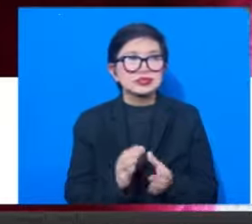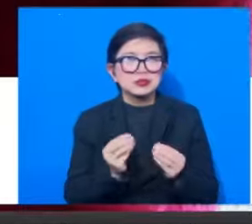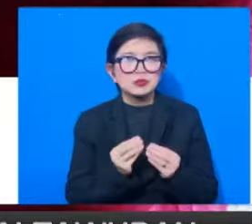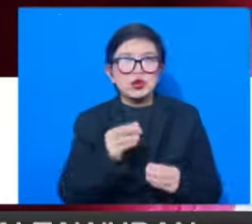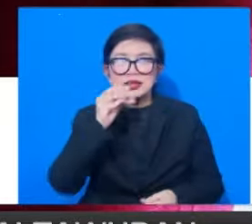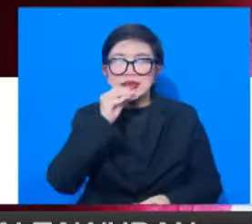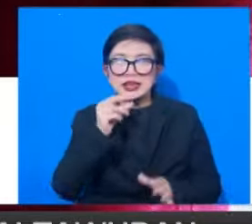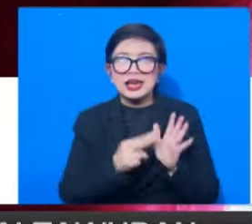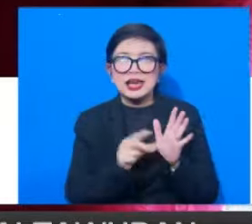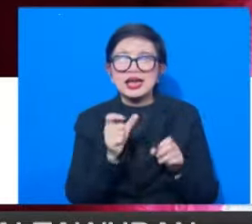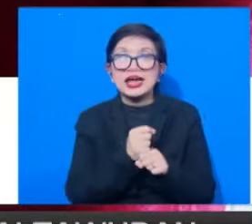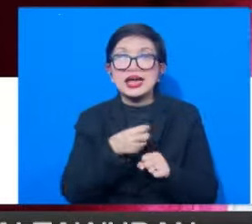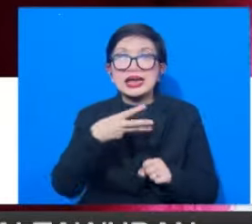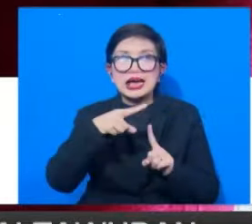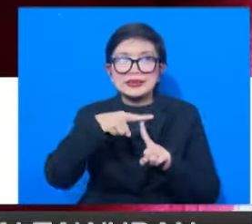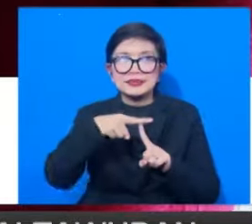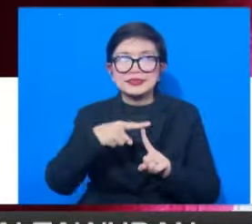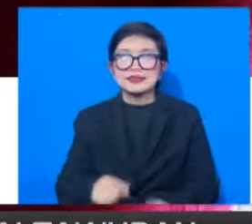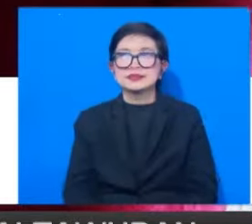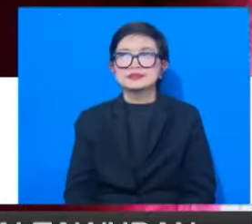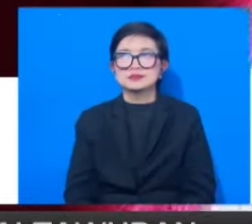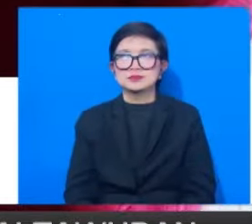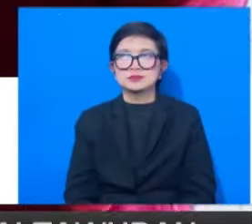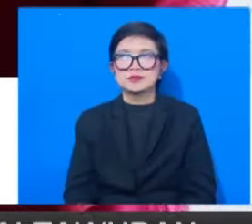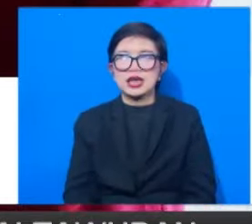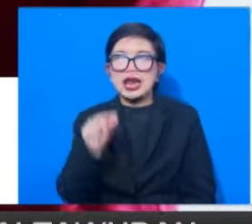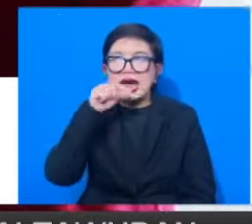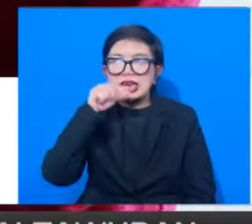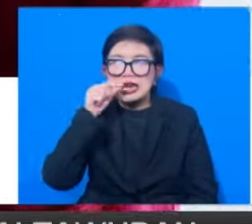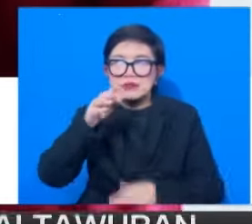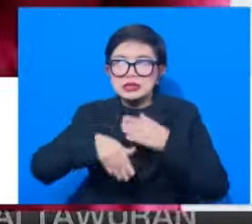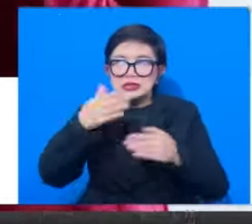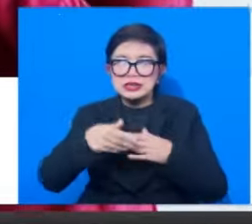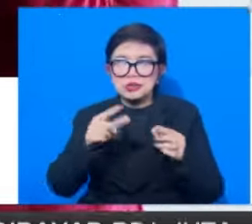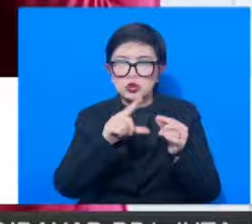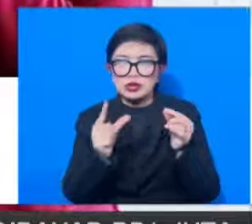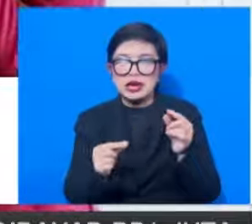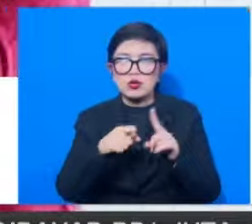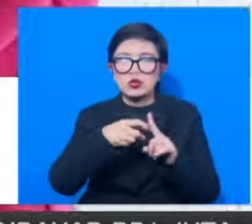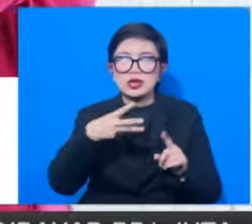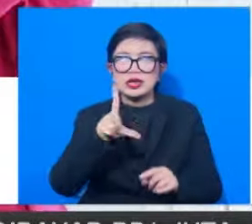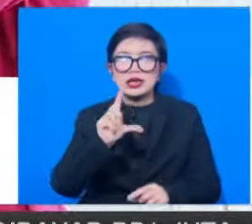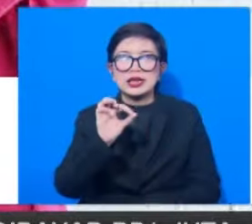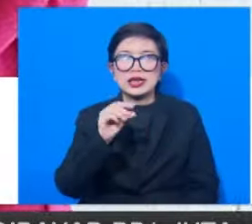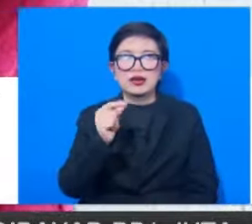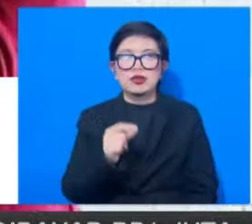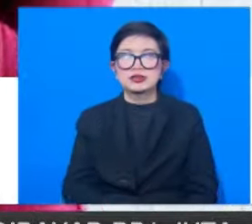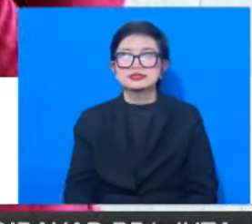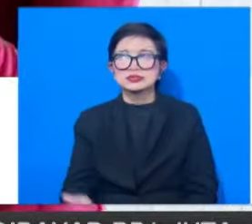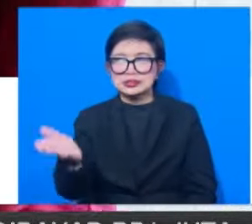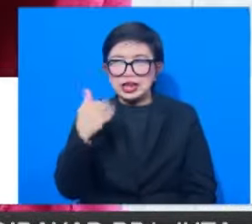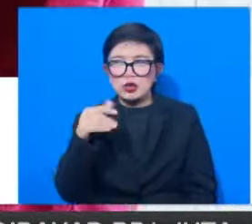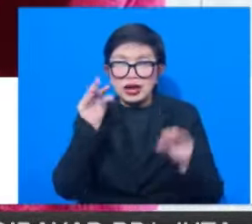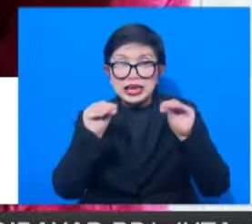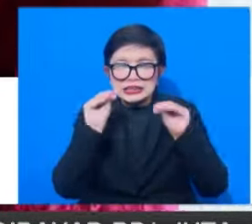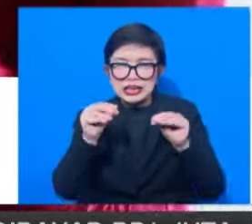katuk sama rolet ayam daun kelor. Oke, nanti ajarin okay. Saya supaya benar-benar dua daun ini bisa